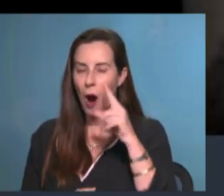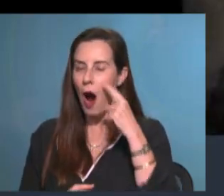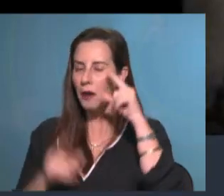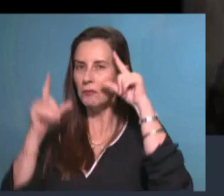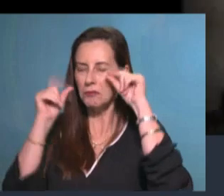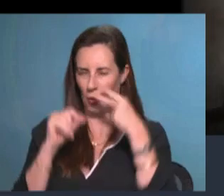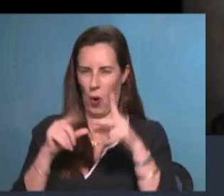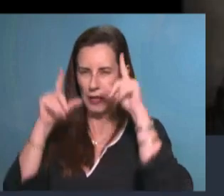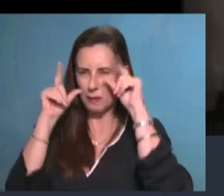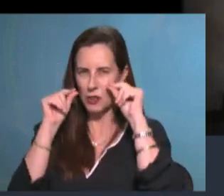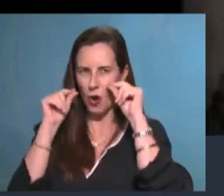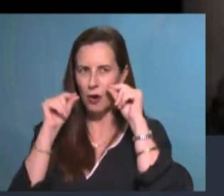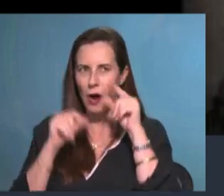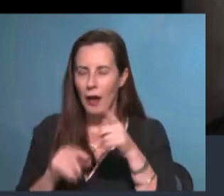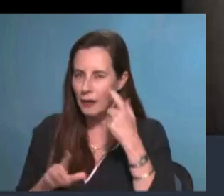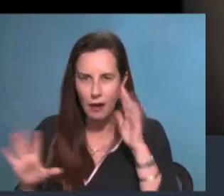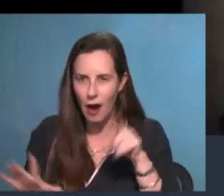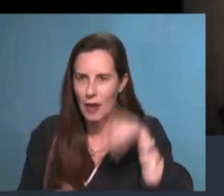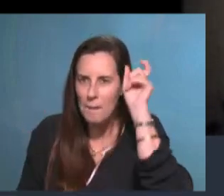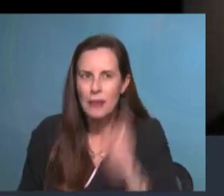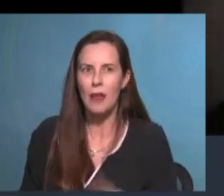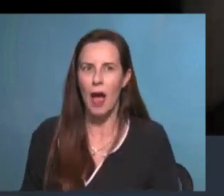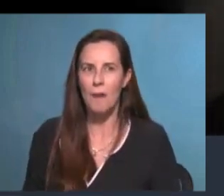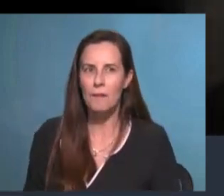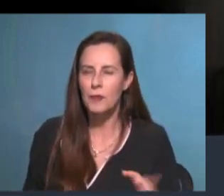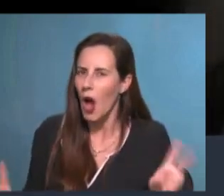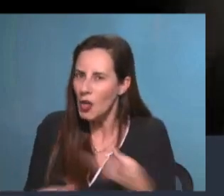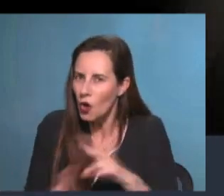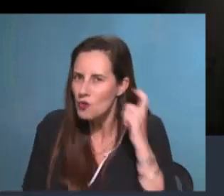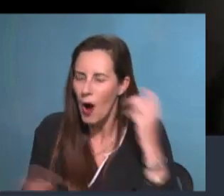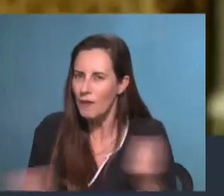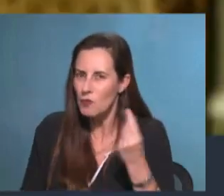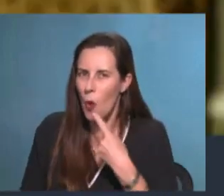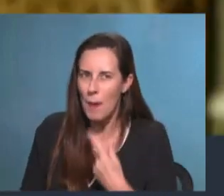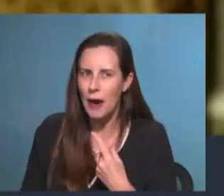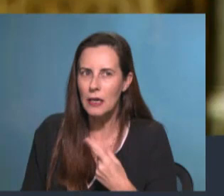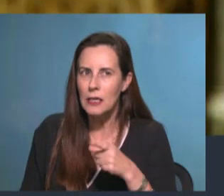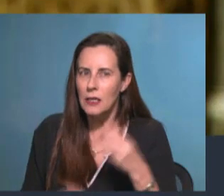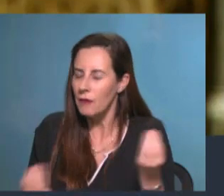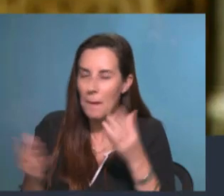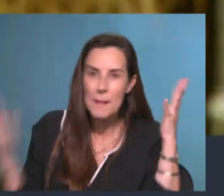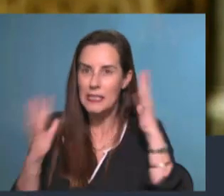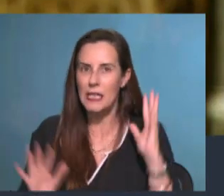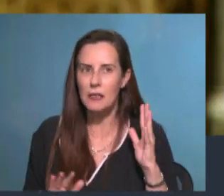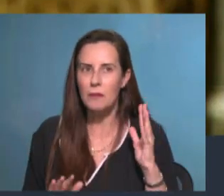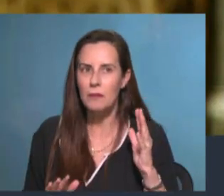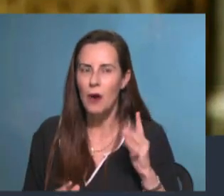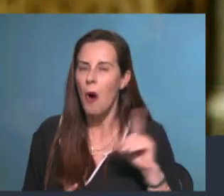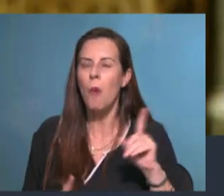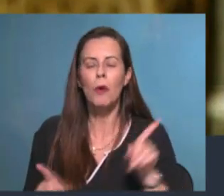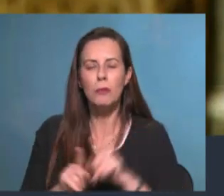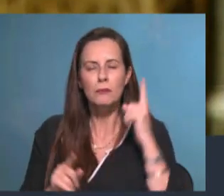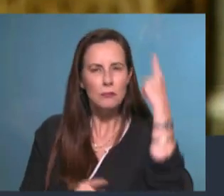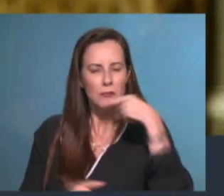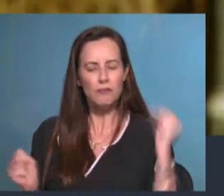נסגרות. אתה תשמע, אתה כבן אדם. אתה לא יכול לשמוע את הדברים האלה, זה דברים מזעזעים. הוא לא מזיז שריר?